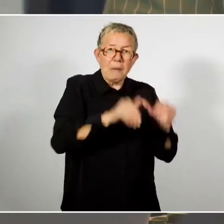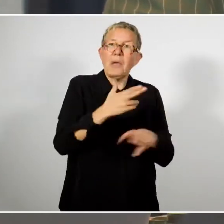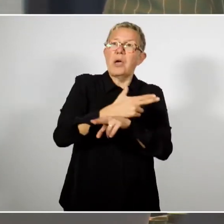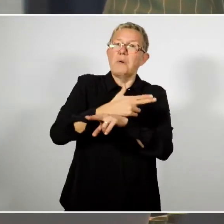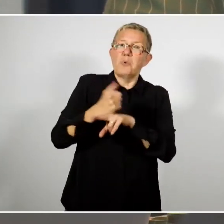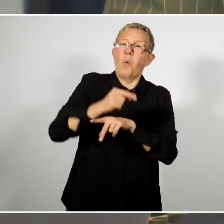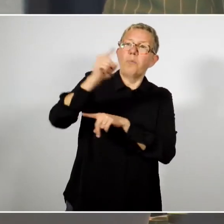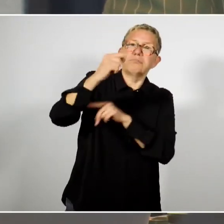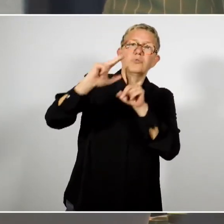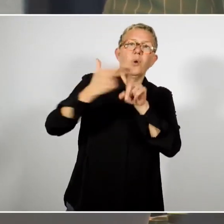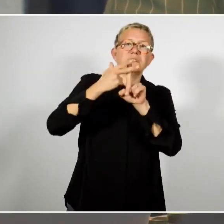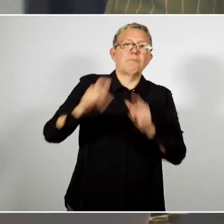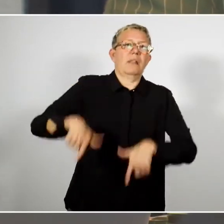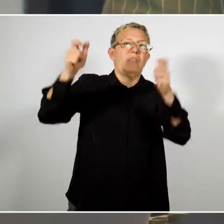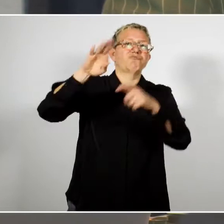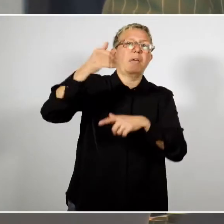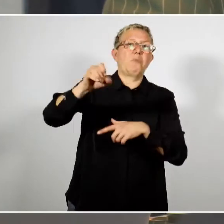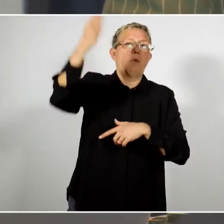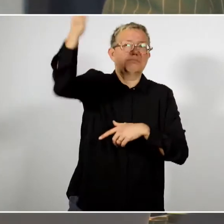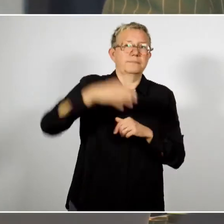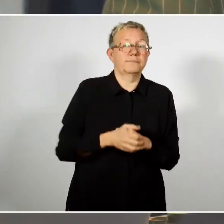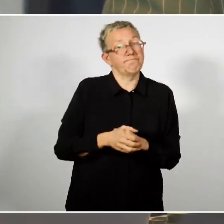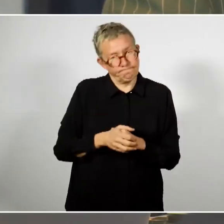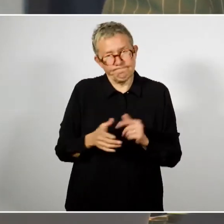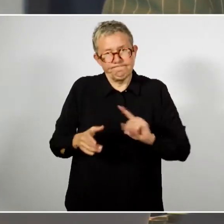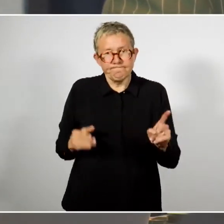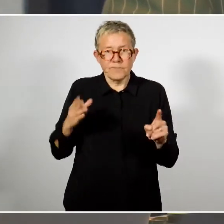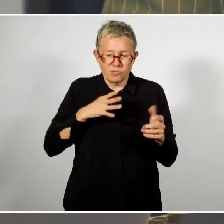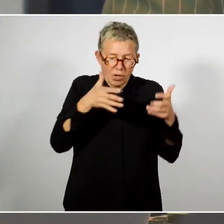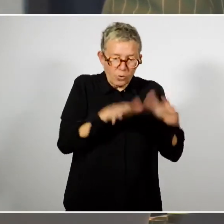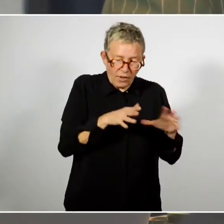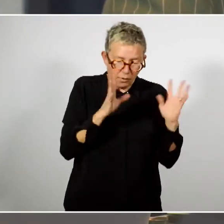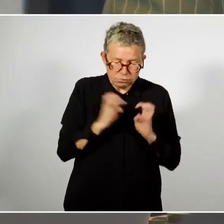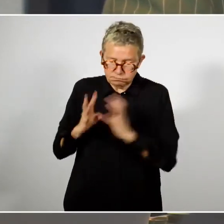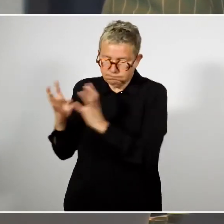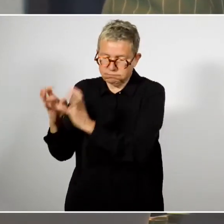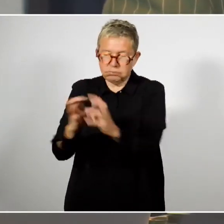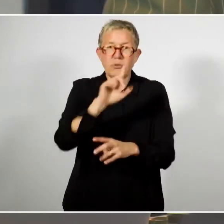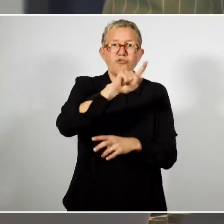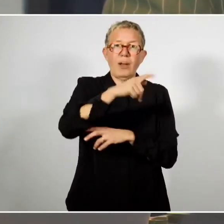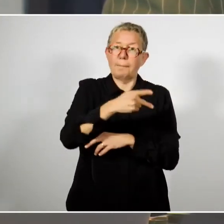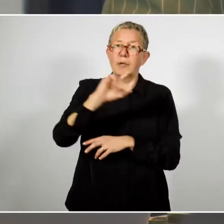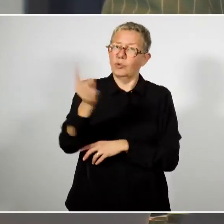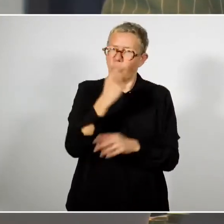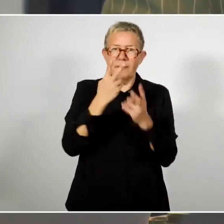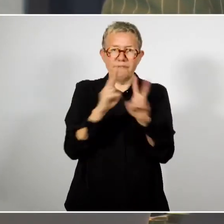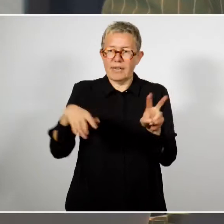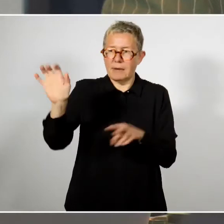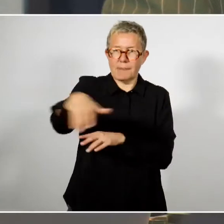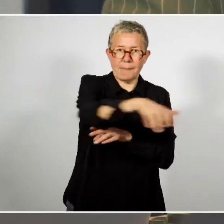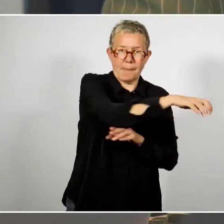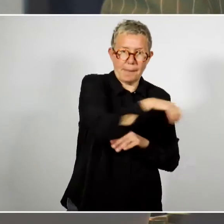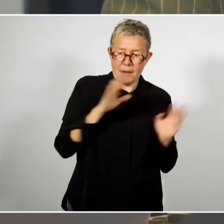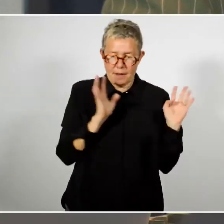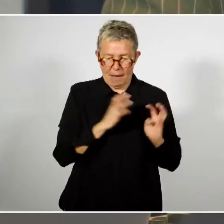3e étage de la métropole. Nous avons instauré des réunions de gouvernance de l'espace public, les GEP, dans toutes les communes. Et avec le recul